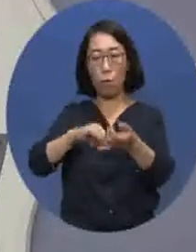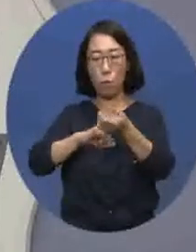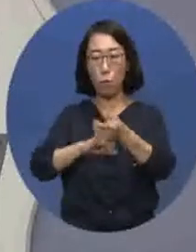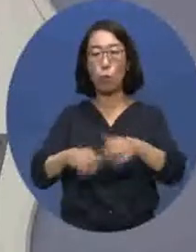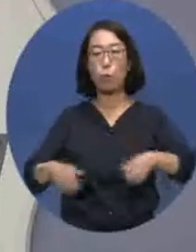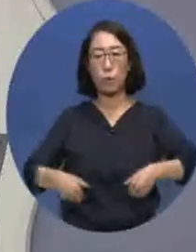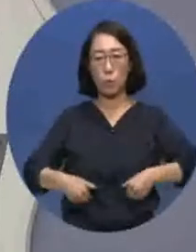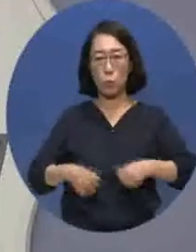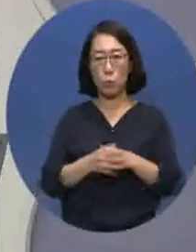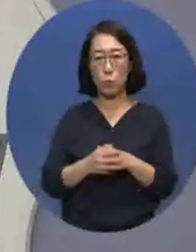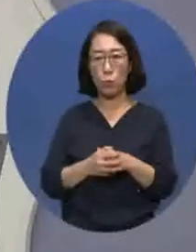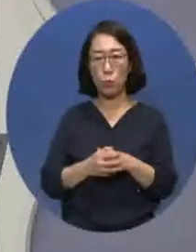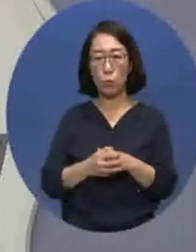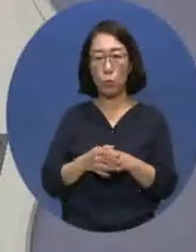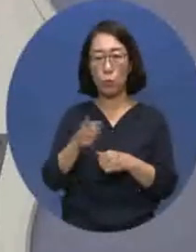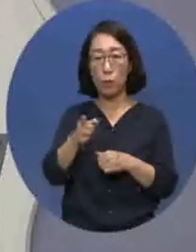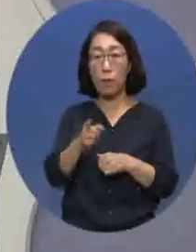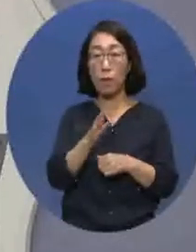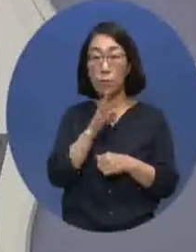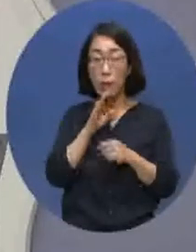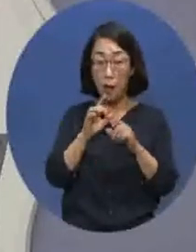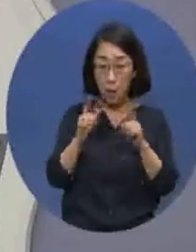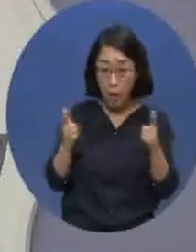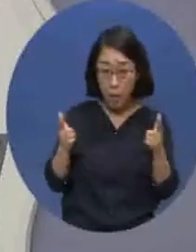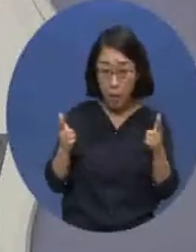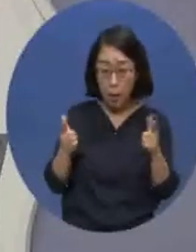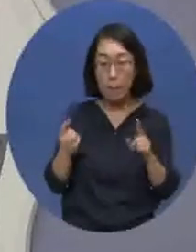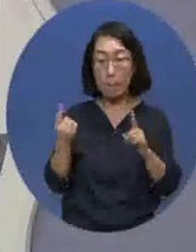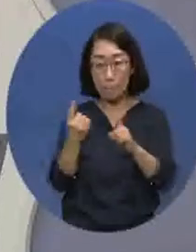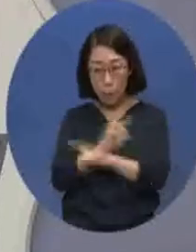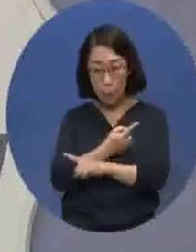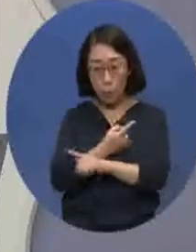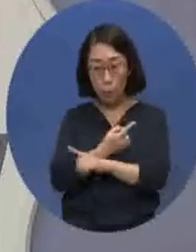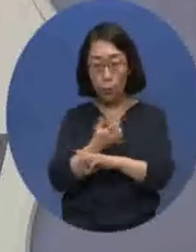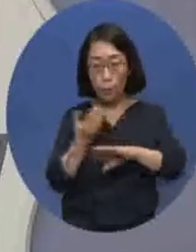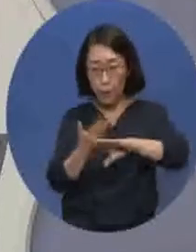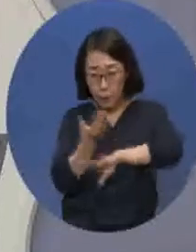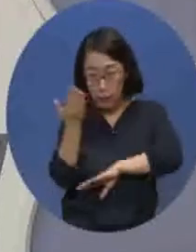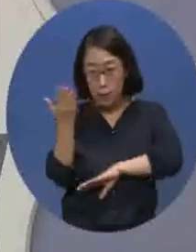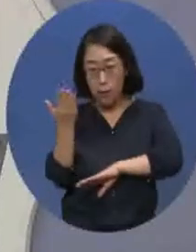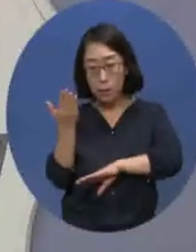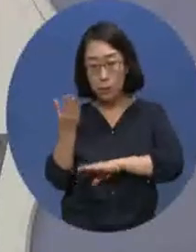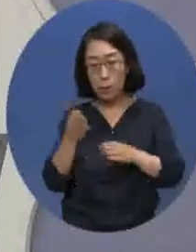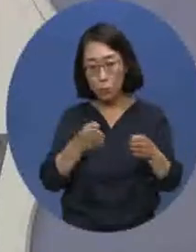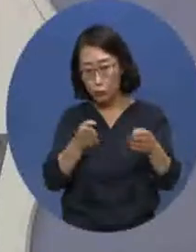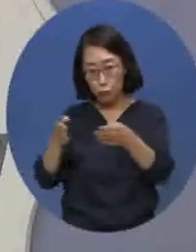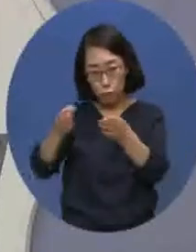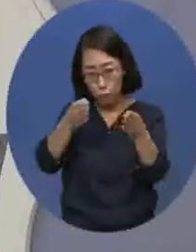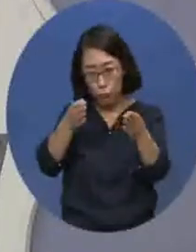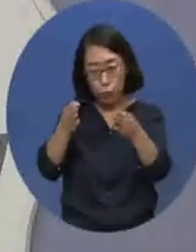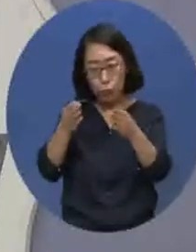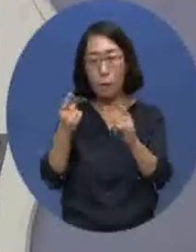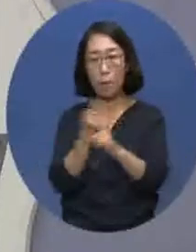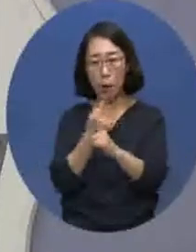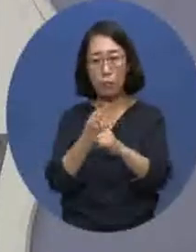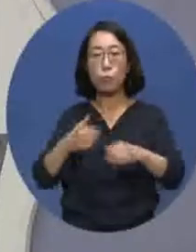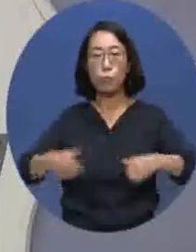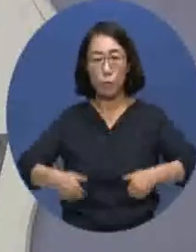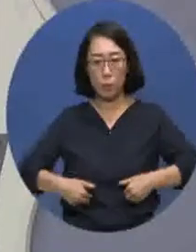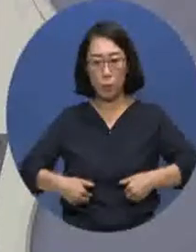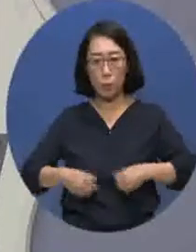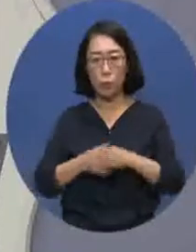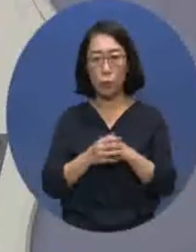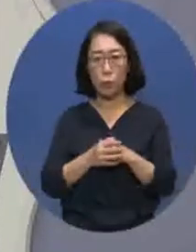또 이 길이 아니라면 빨리 수정해서 요 길로 가야 되는 것도 맞습니다 저는